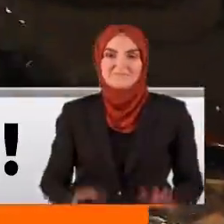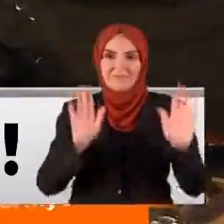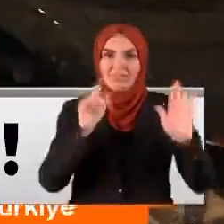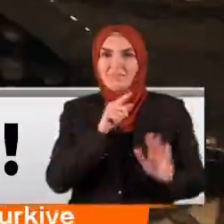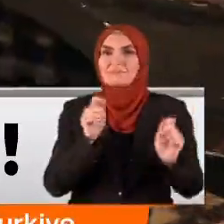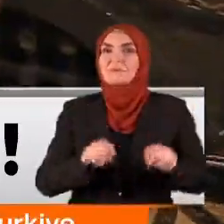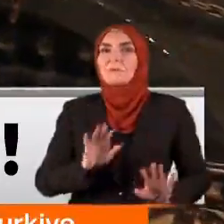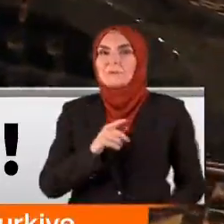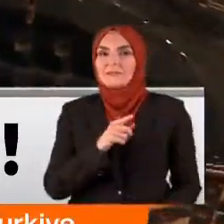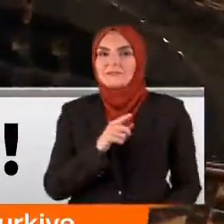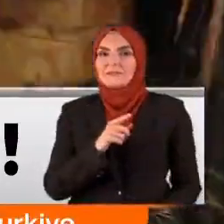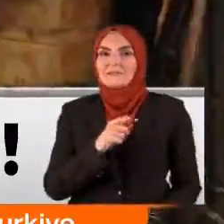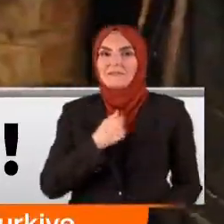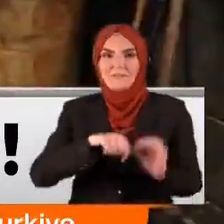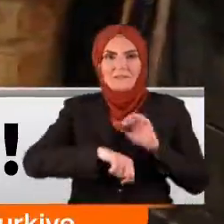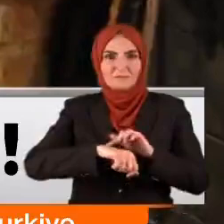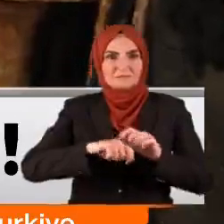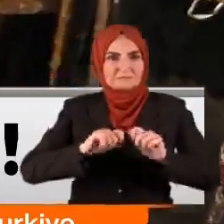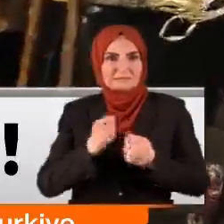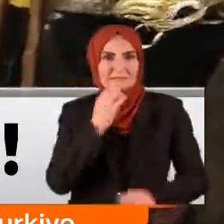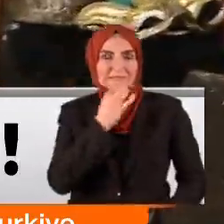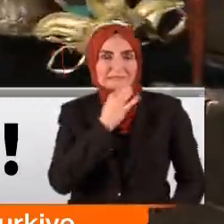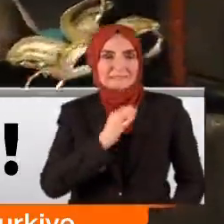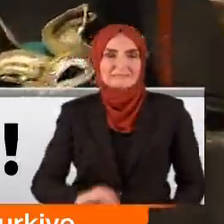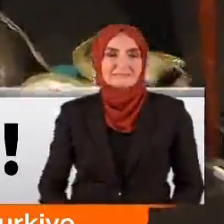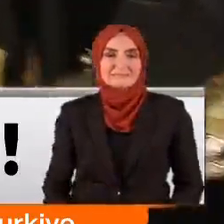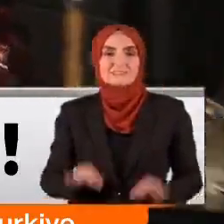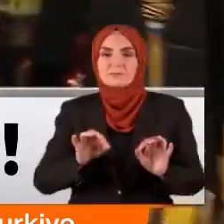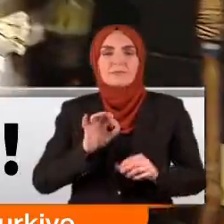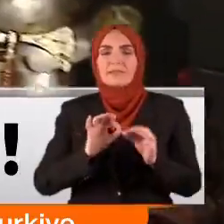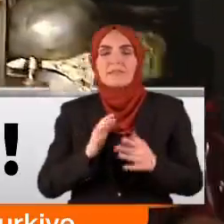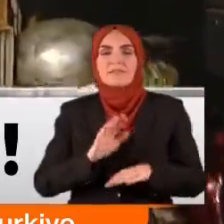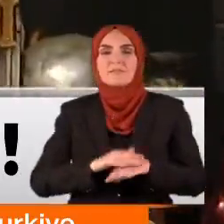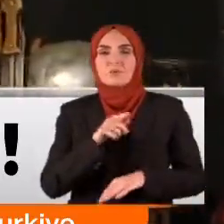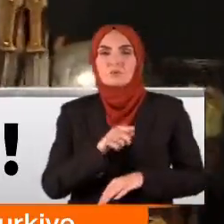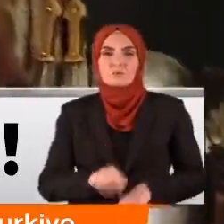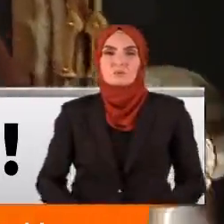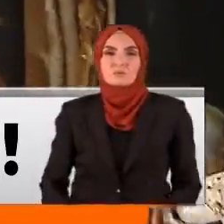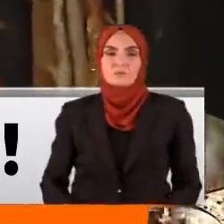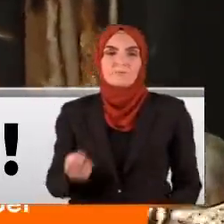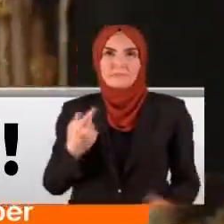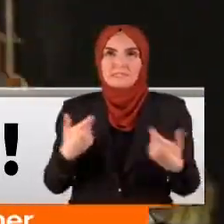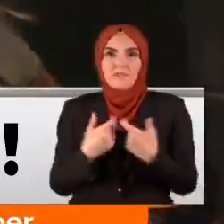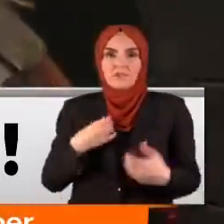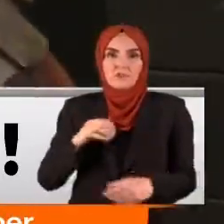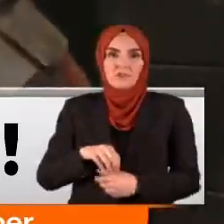ama bileğimi çıkarıyordu. Şu anda ne yapıyorsunuz? Şu anda biz bir savaşın